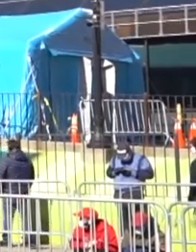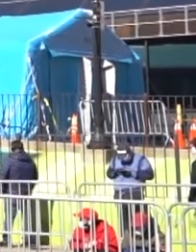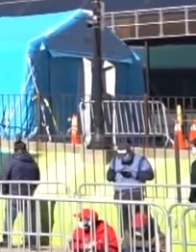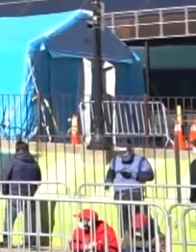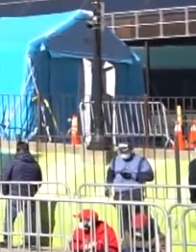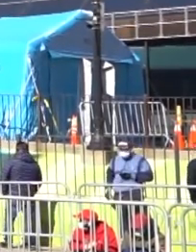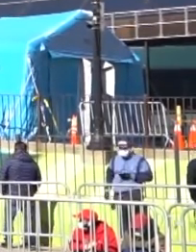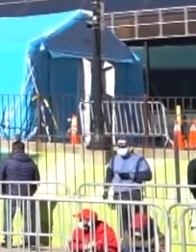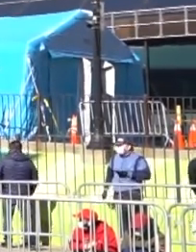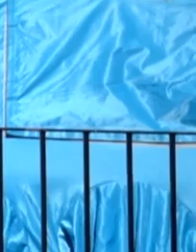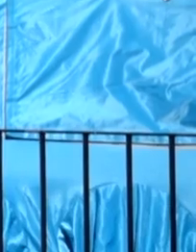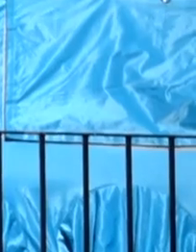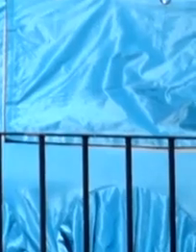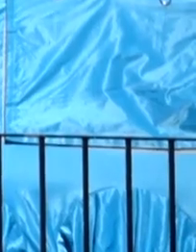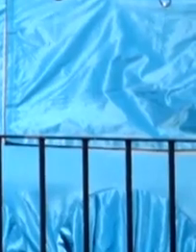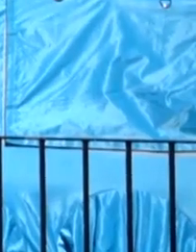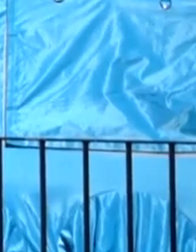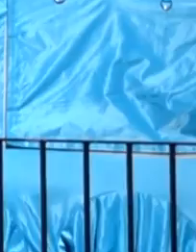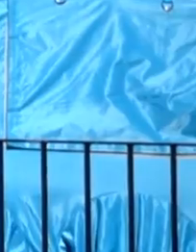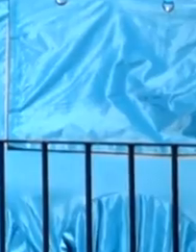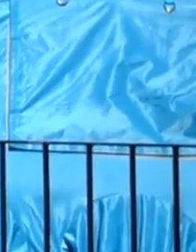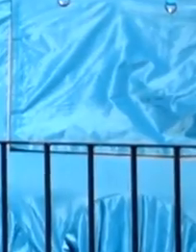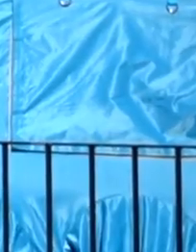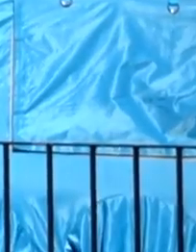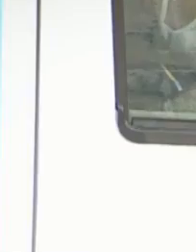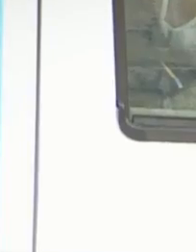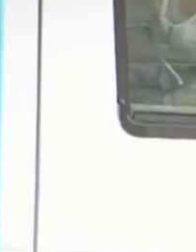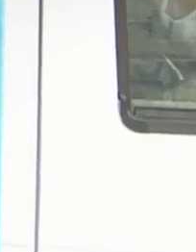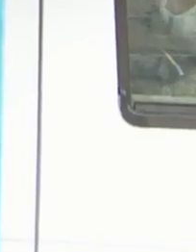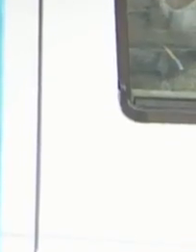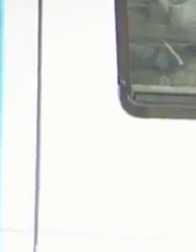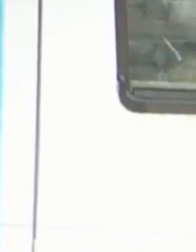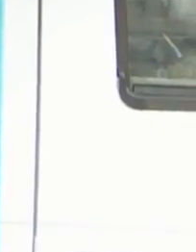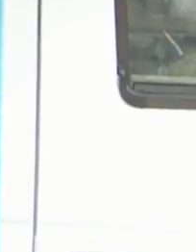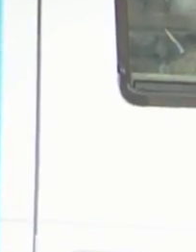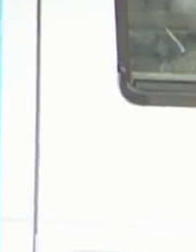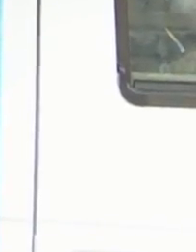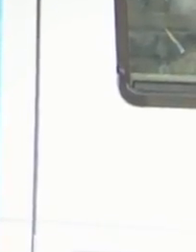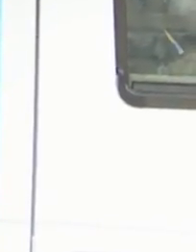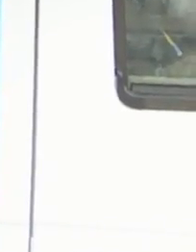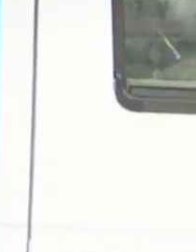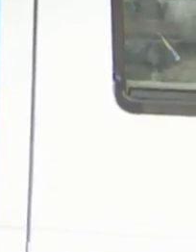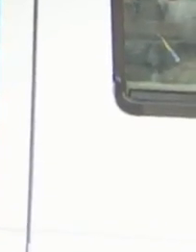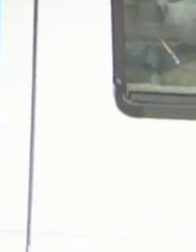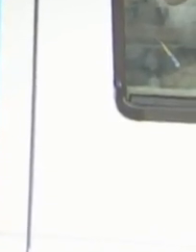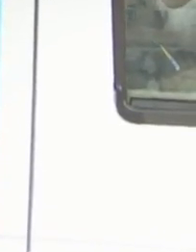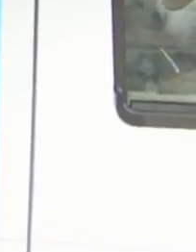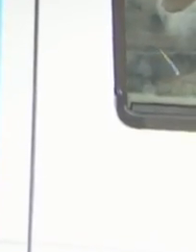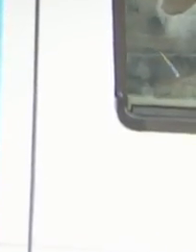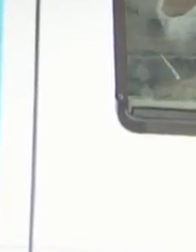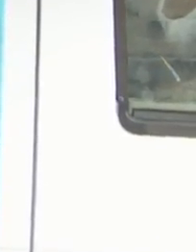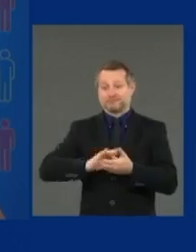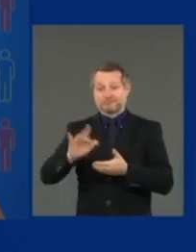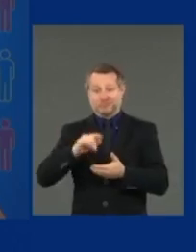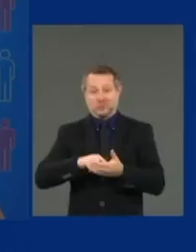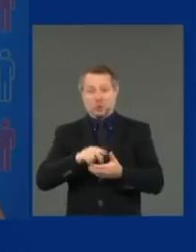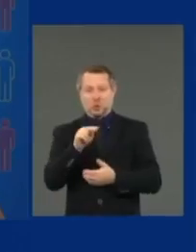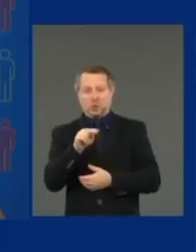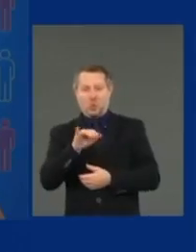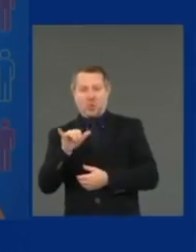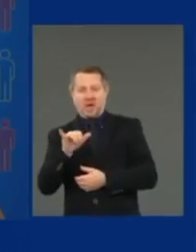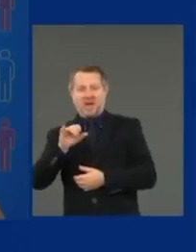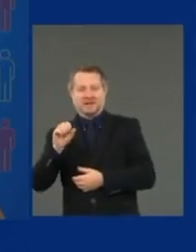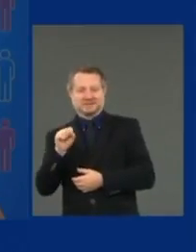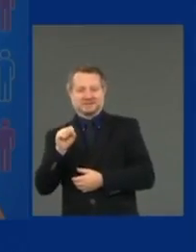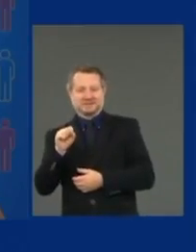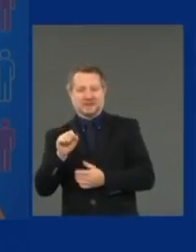踪系统已经启动，追踪员将致电曾与确诊者密切接触的人，通知他们接受病毒检测。当民众接到